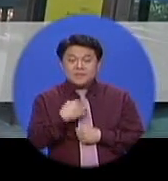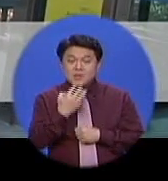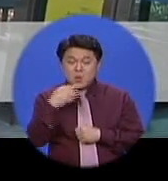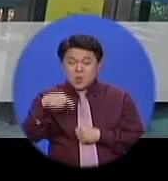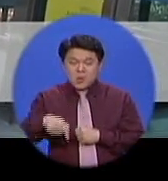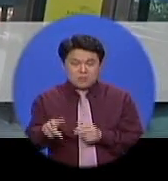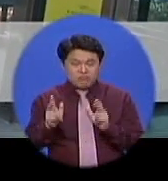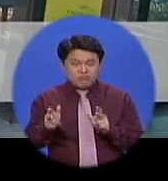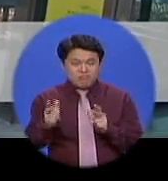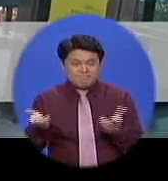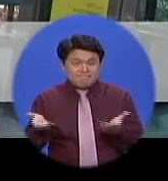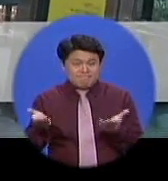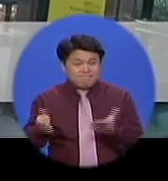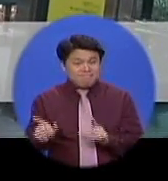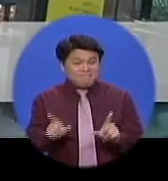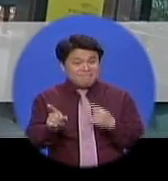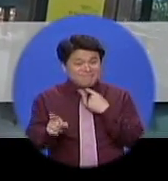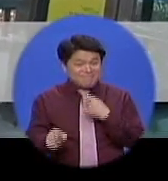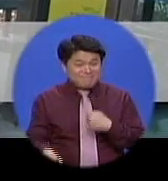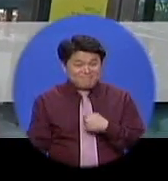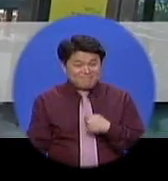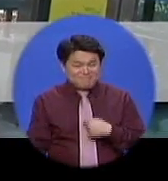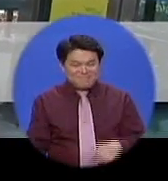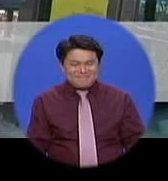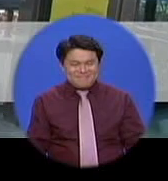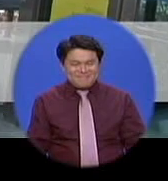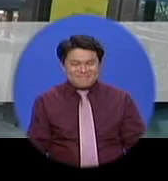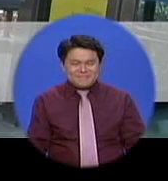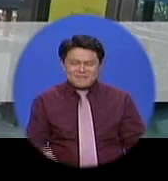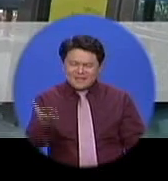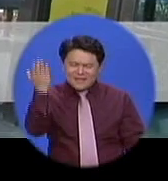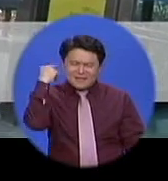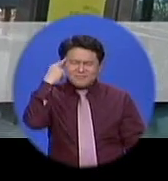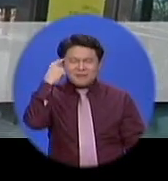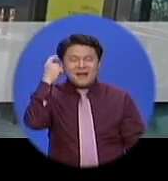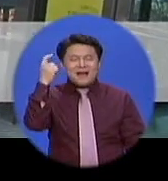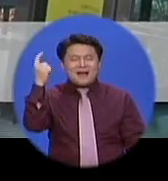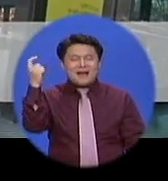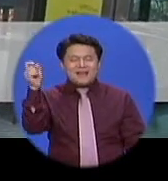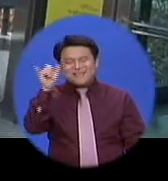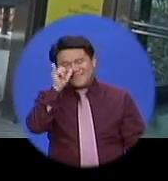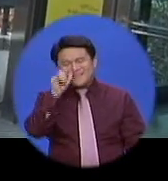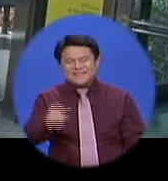와서 내가 있었거든. 공장 생활하고. 그때 옛날 생각나지.